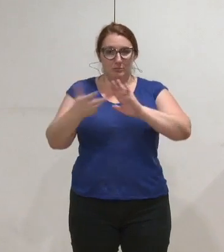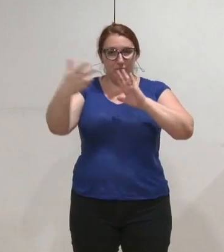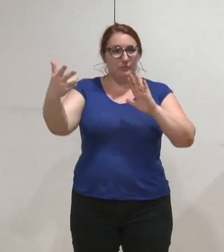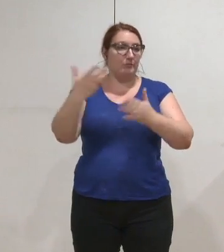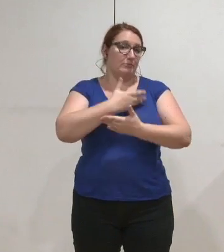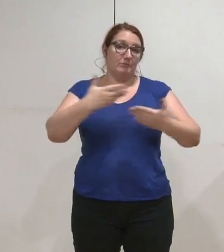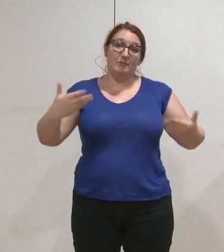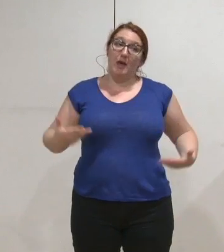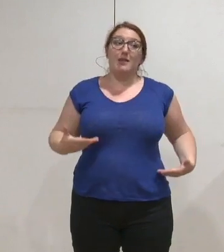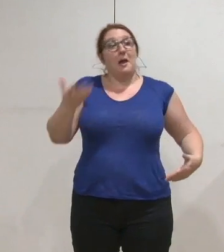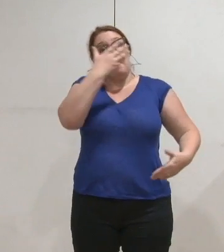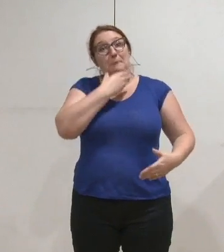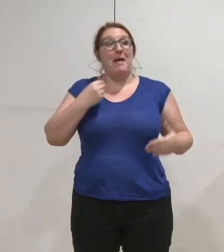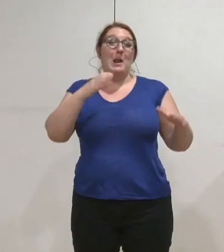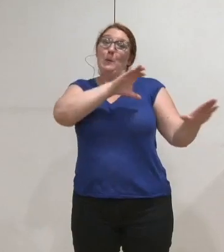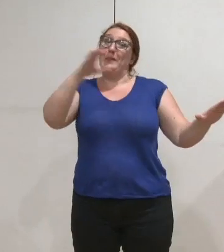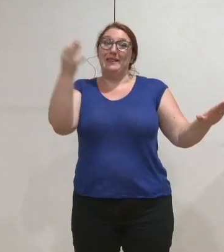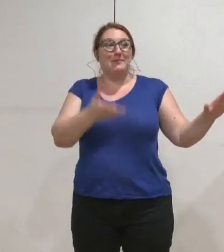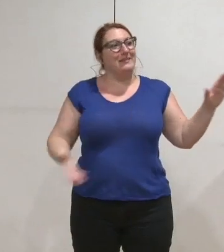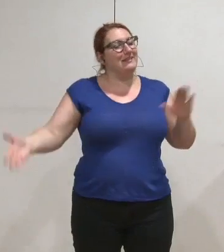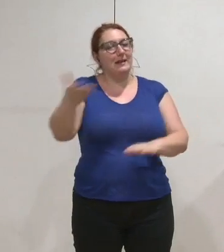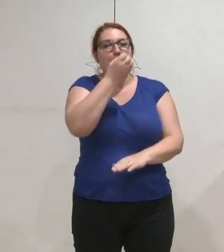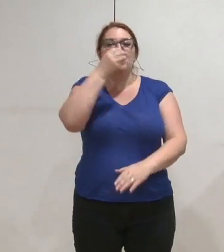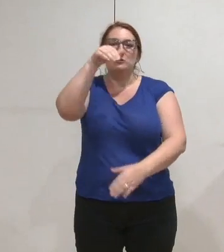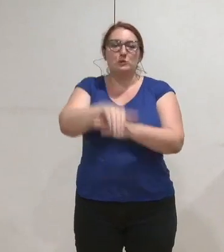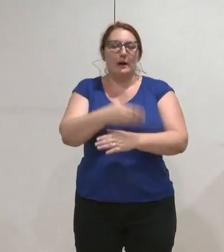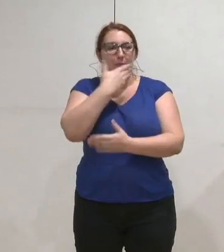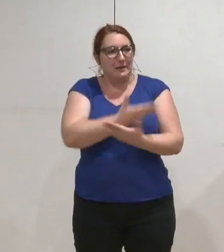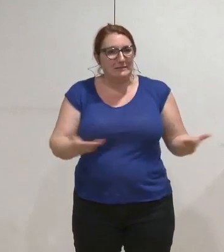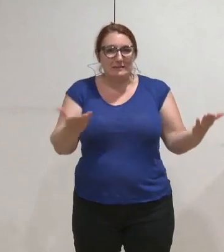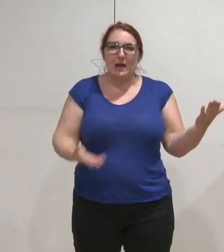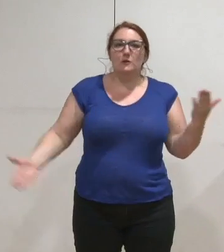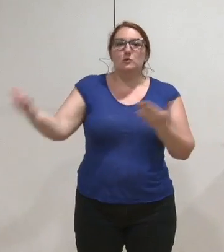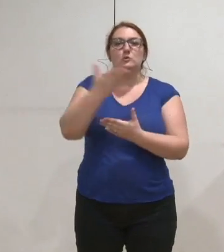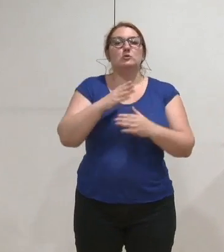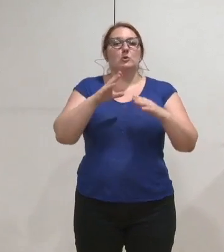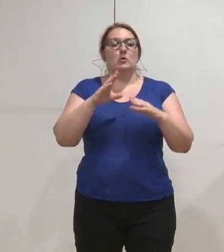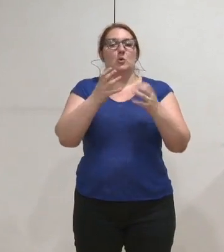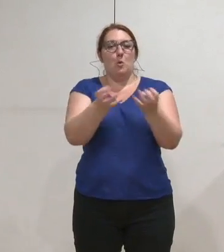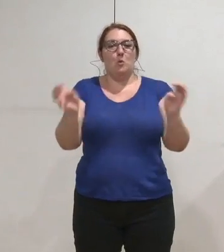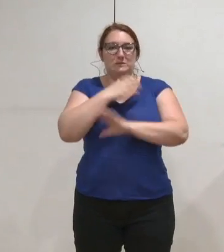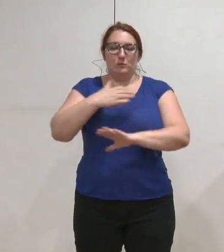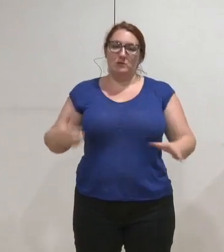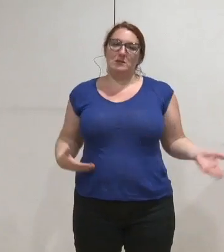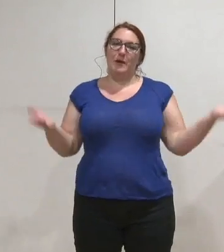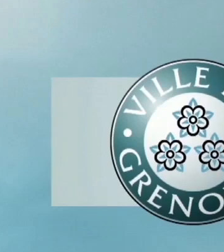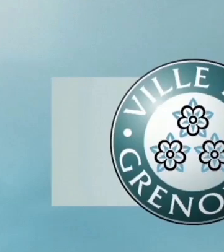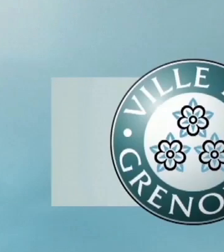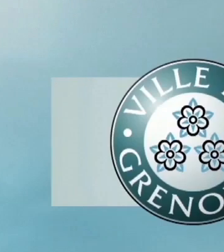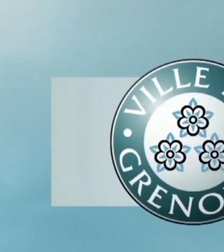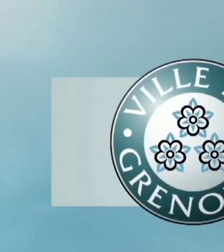terminerons dans cette belle unanimité je vous souhaite une bonne soirée merci à tous ce conseil municipal est clos merci au revoir